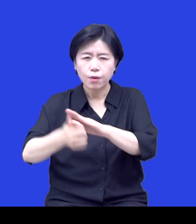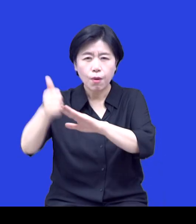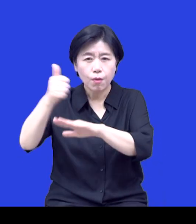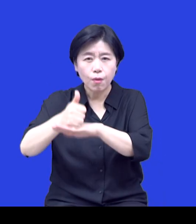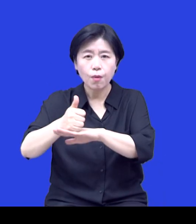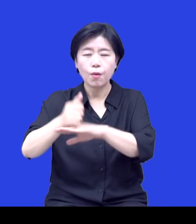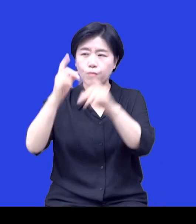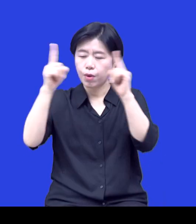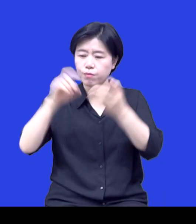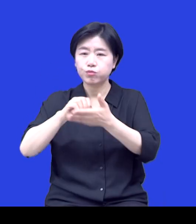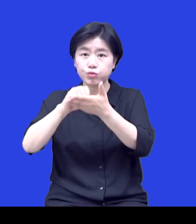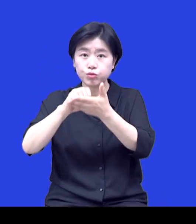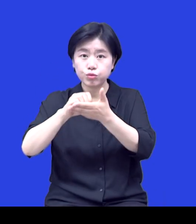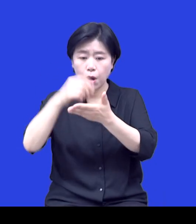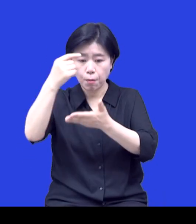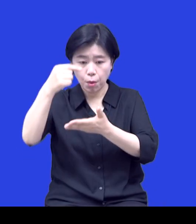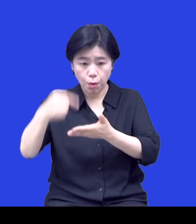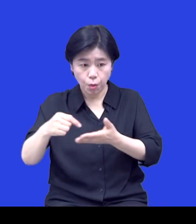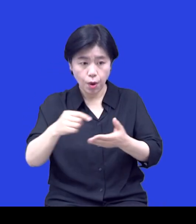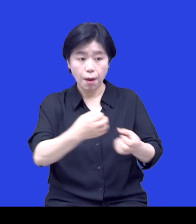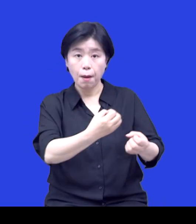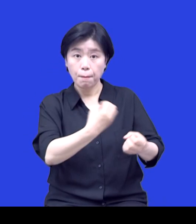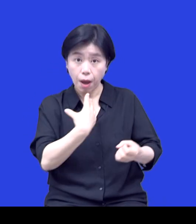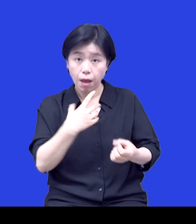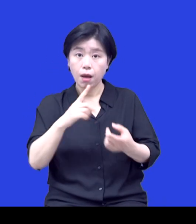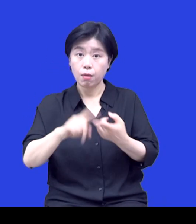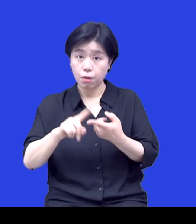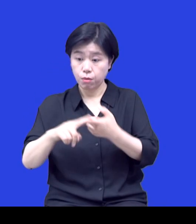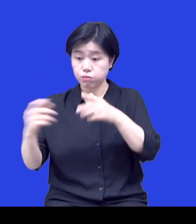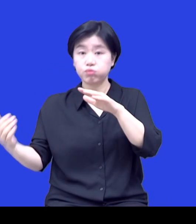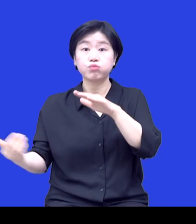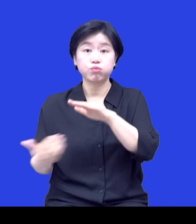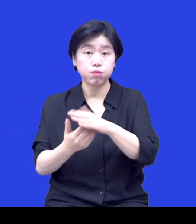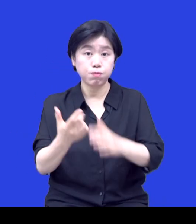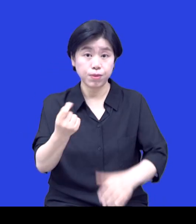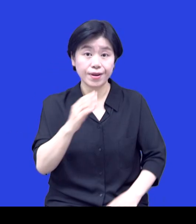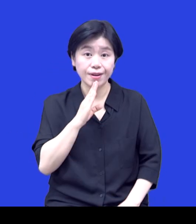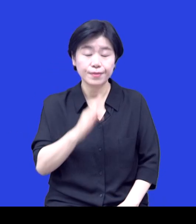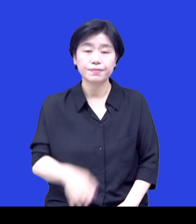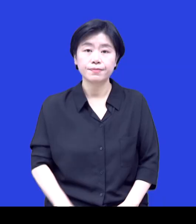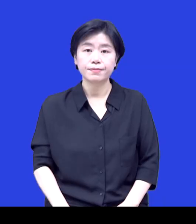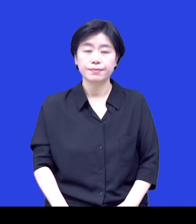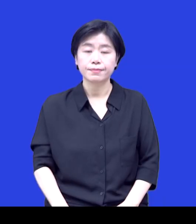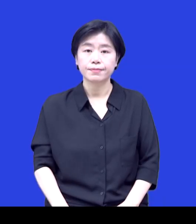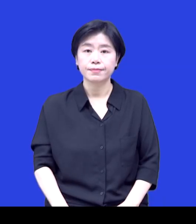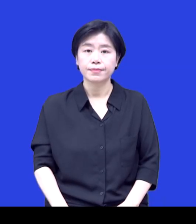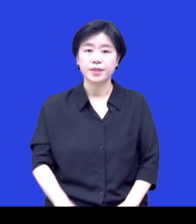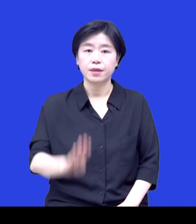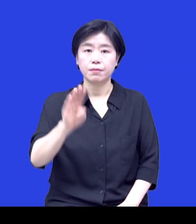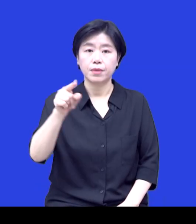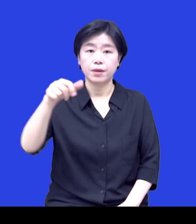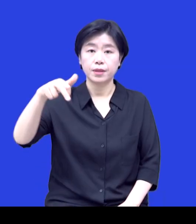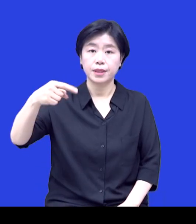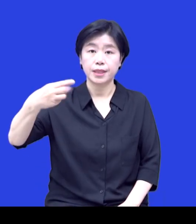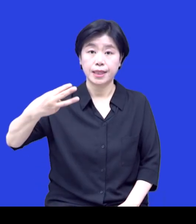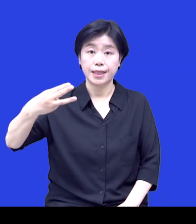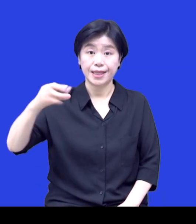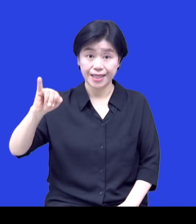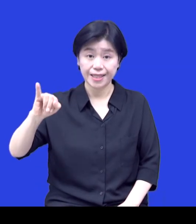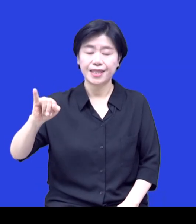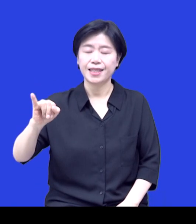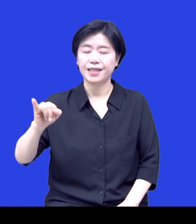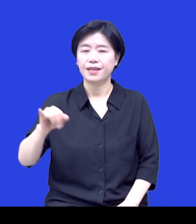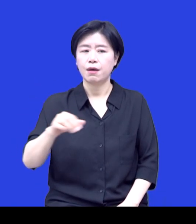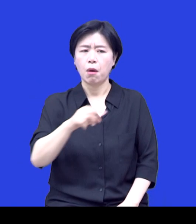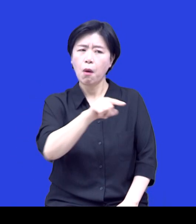갈 것이다. 예. 그 선생님이 말하는 대로 이제 예. 법대도 예, 진행하신 그러니까 거죠. 법대가 아니라 이제 버클리 대학에 버클리. 자기 그분 아들이 갔기